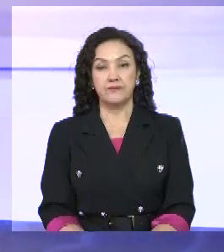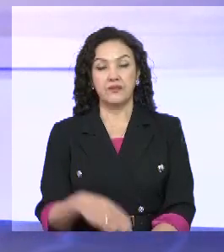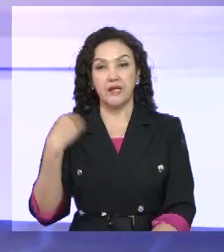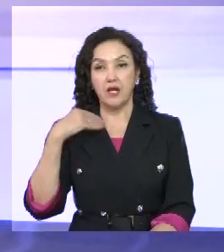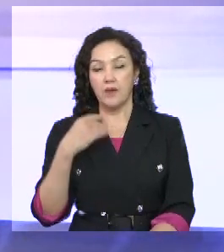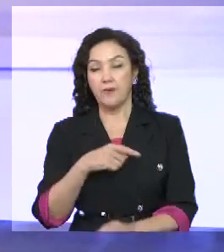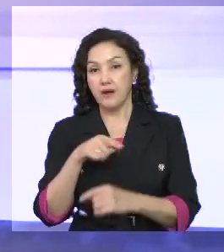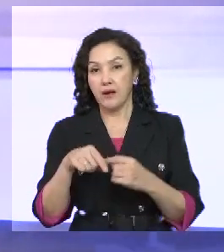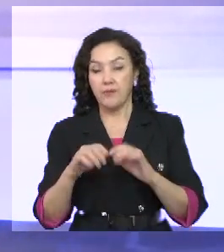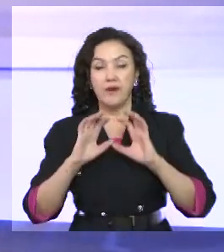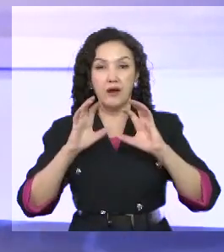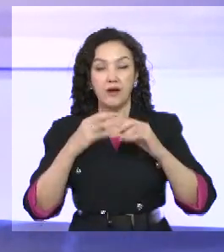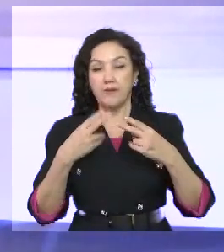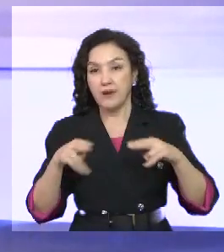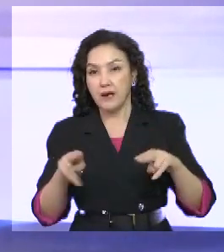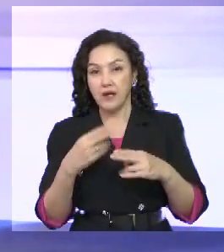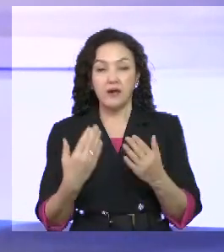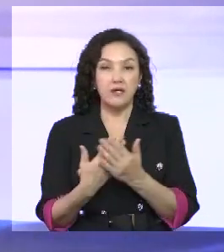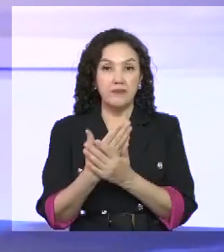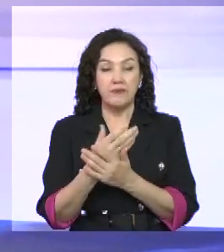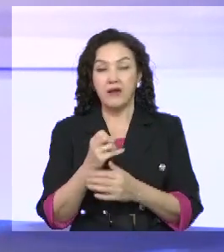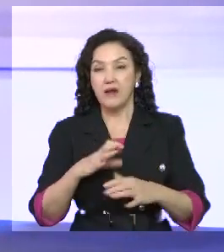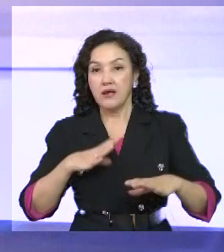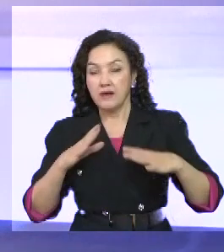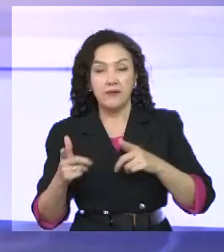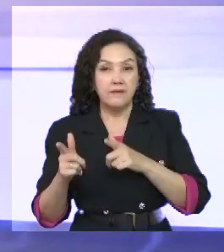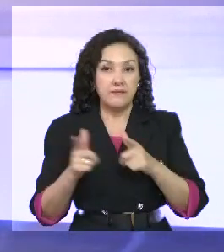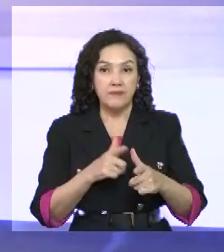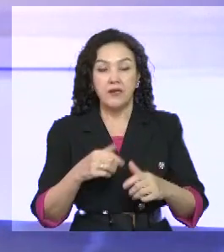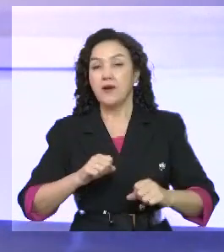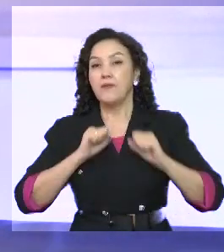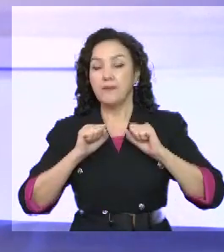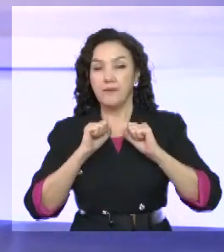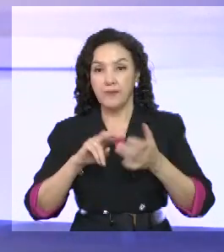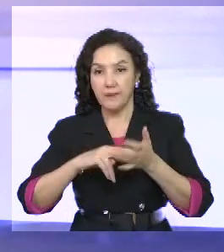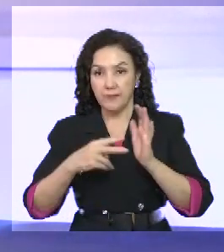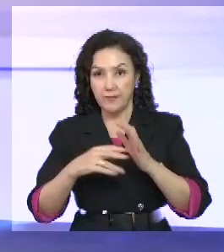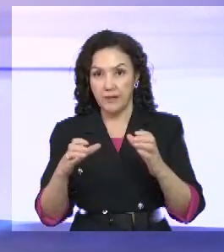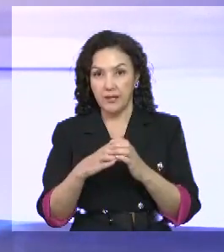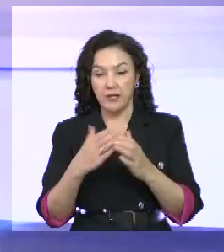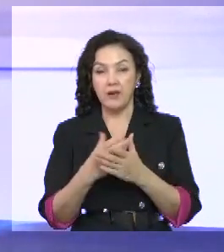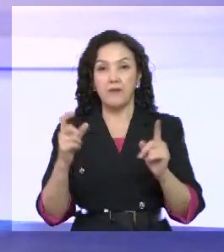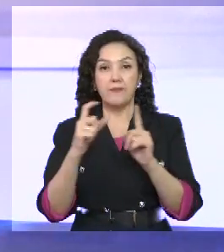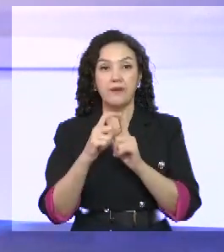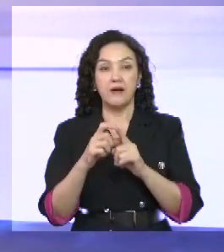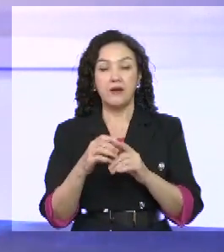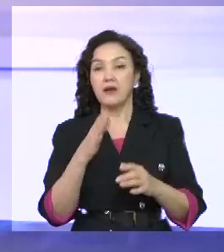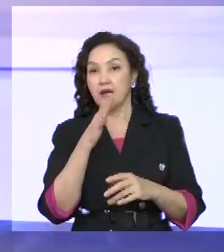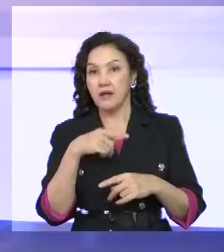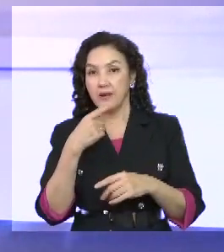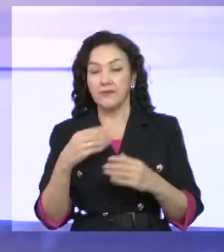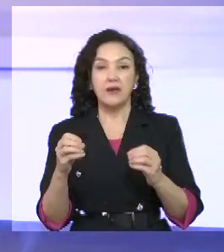Ақтөбе кәсіпқой баскетбол клубының мүшелері жаңа маусымға дайын. Спортшылардың әзірлігі мен команда жоспары туралы бүгінгі баспасөз мәслихаты кезінде